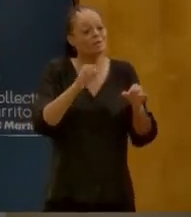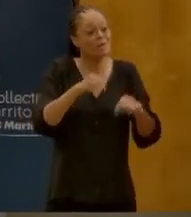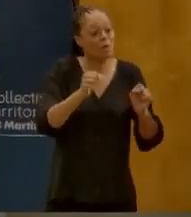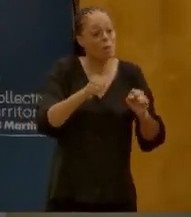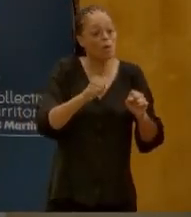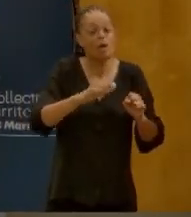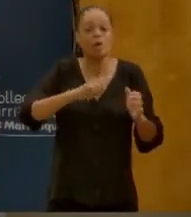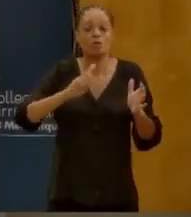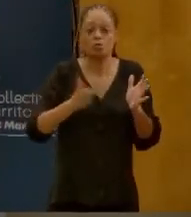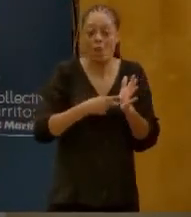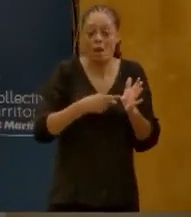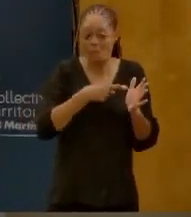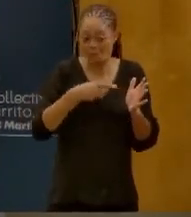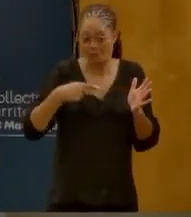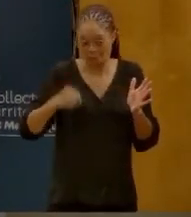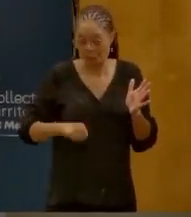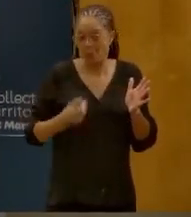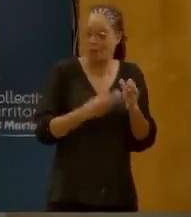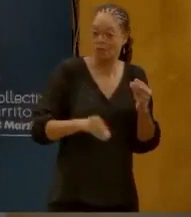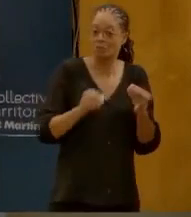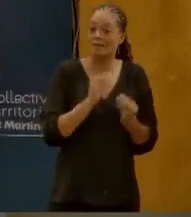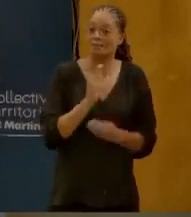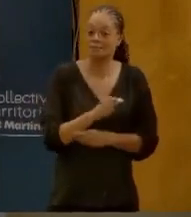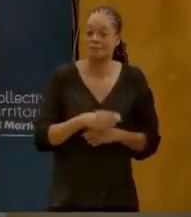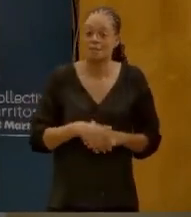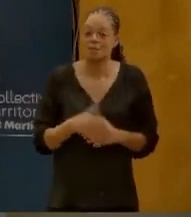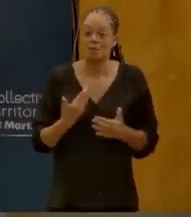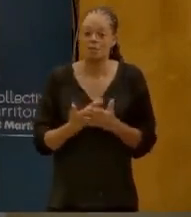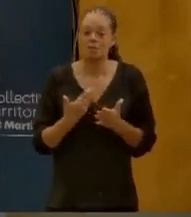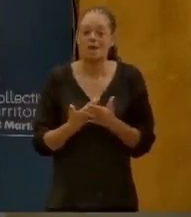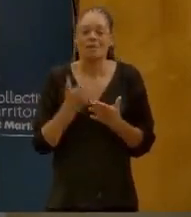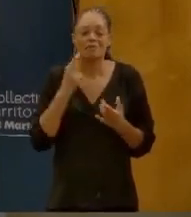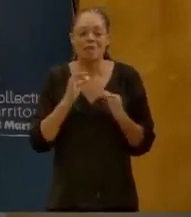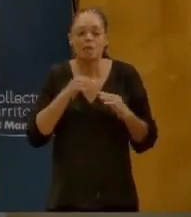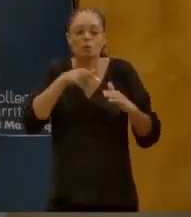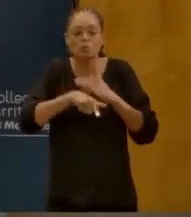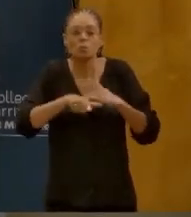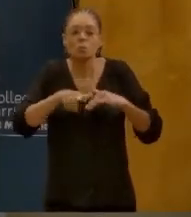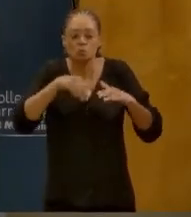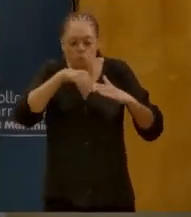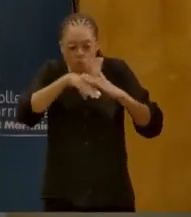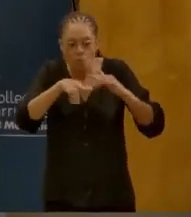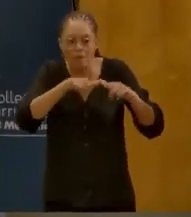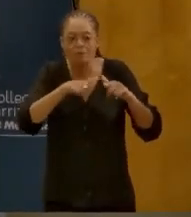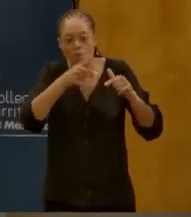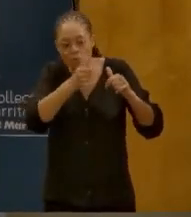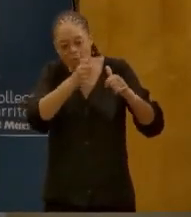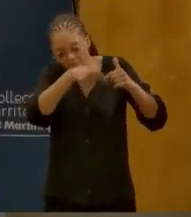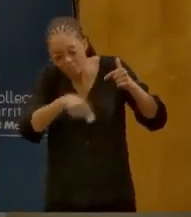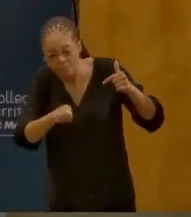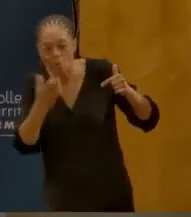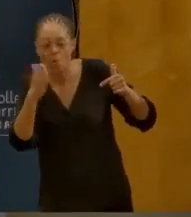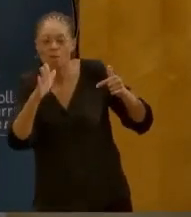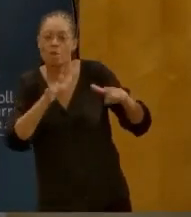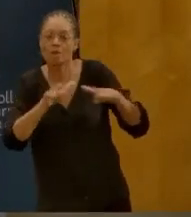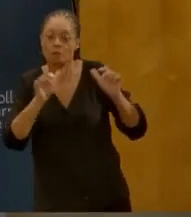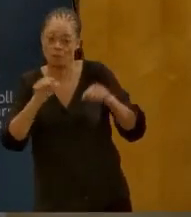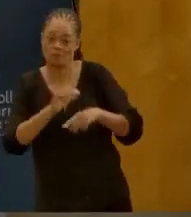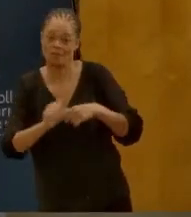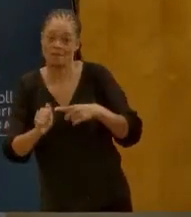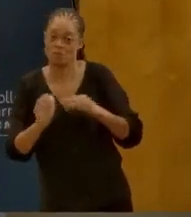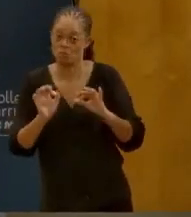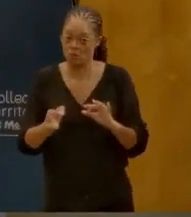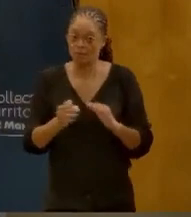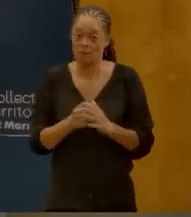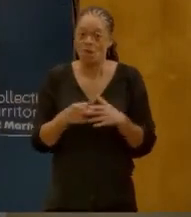de propriétaire. Donc c'est ce qui explique la question de la sous-location qui est possible. C'est ce qui explique aussi, il y a une autre question,